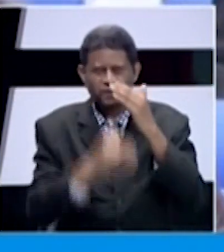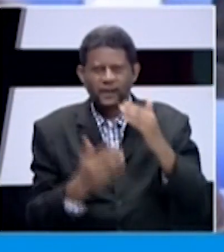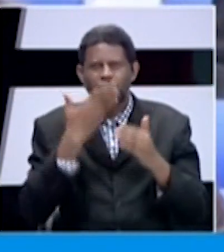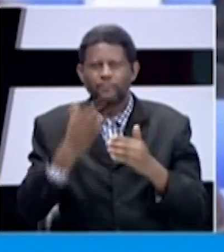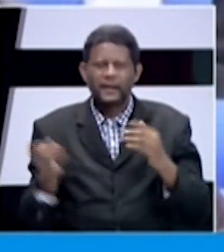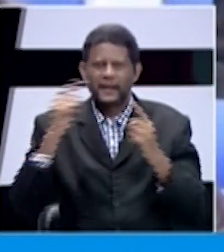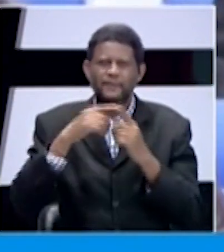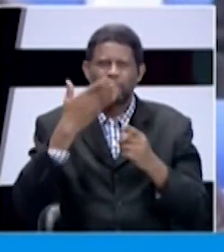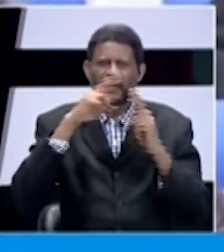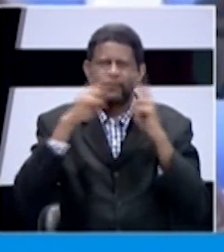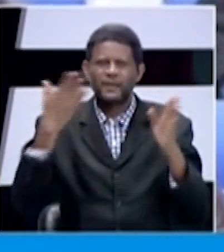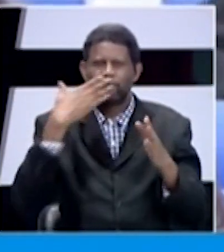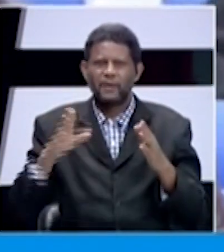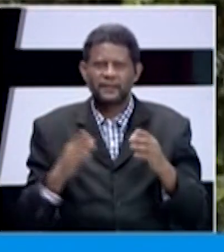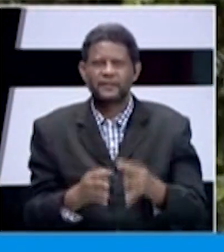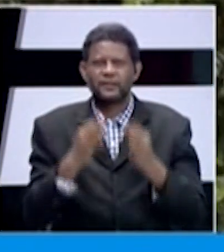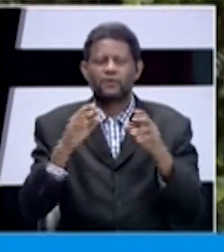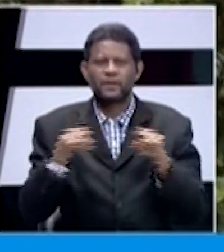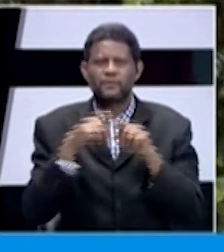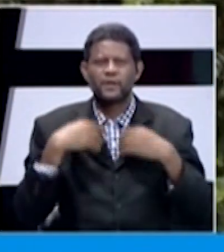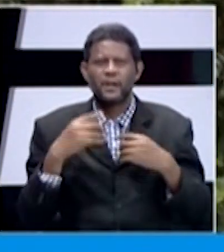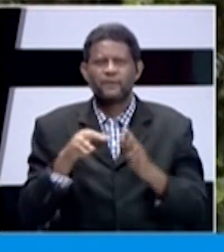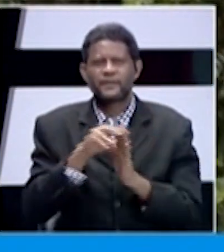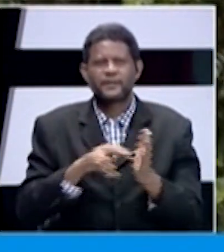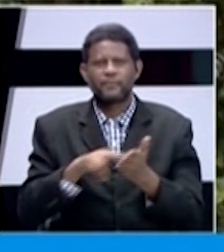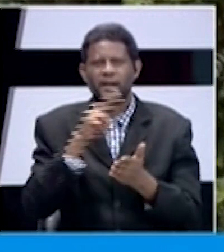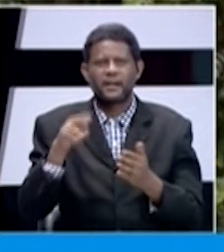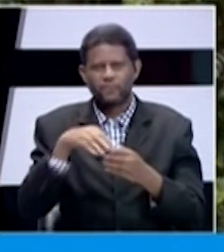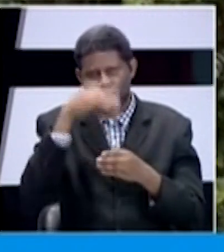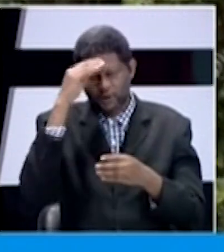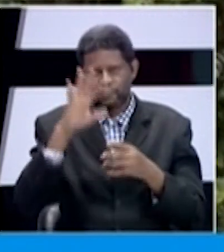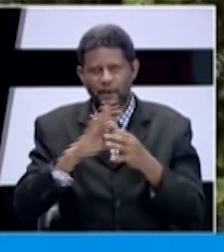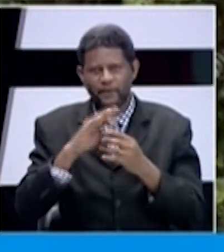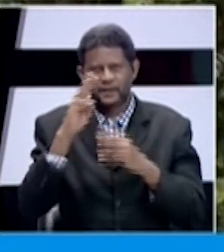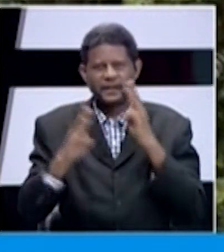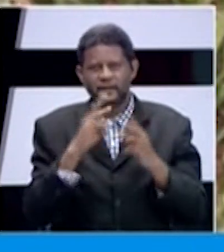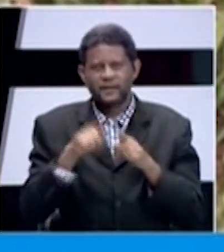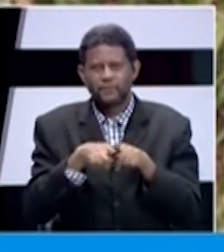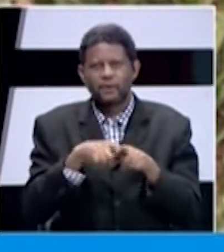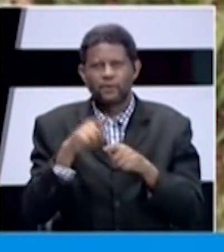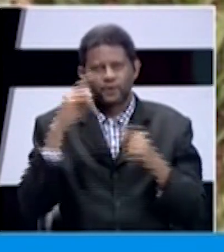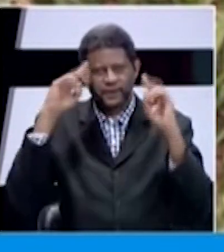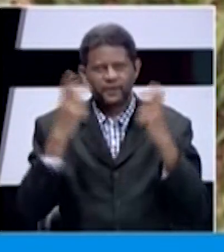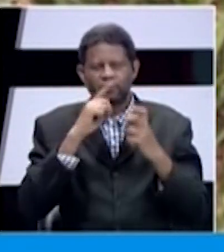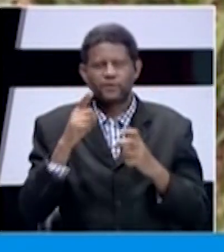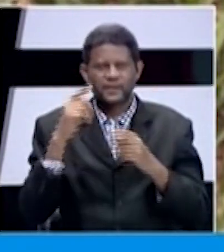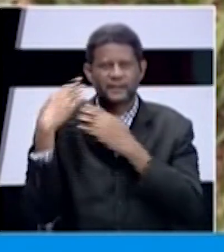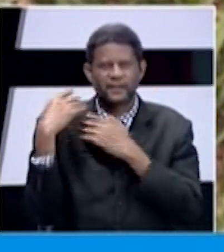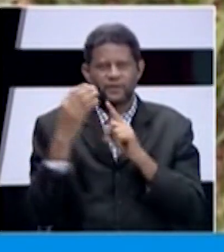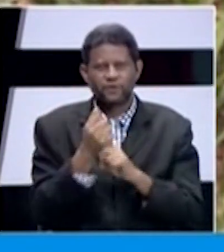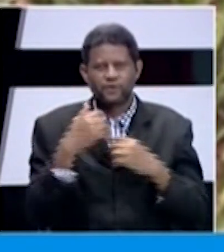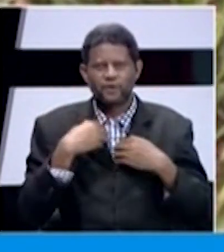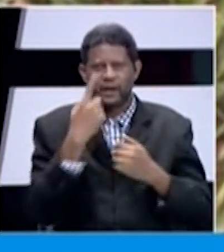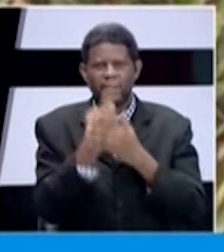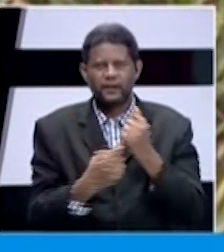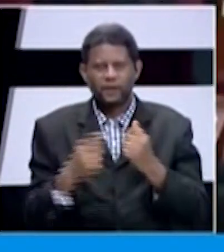خف درجات سجاجيرو كمزلو عبين فرس مقلة مهارات محبرة وساينس زسمع معلو زعبايم سلطان تبيت زلو أهداول